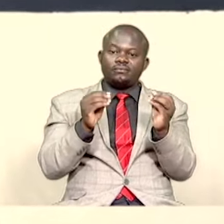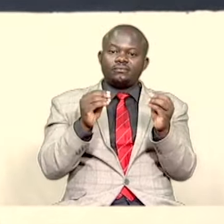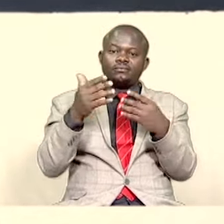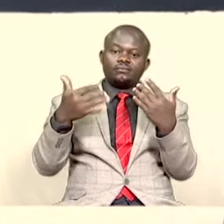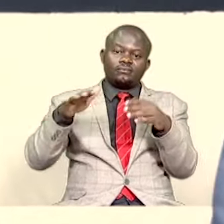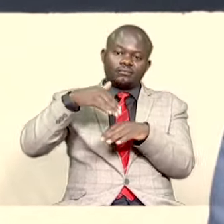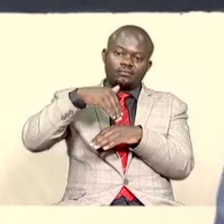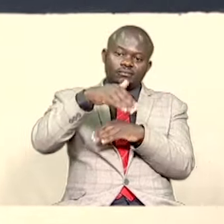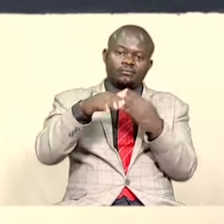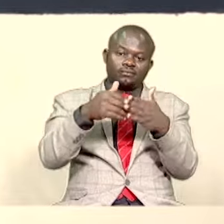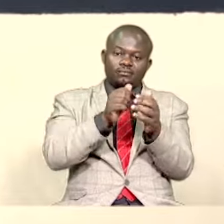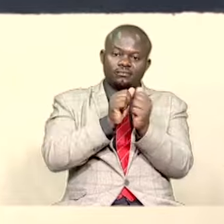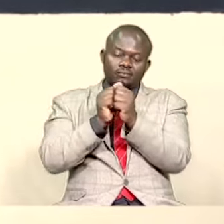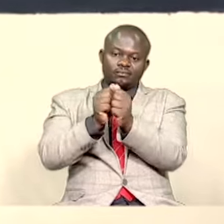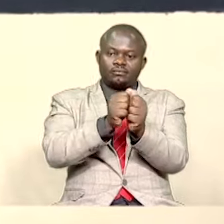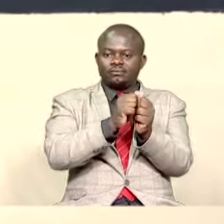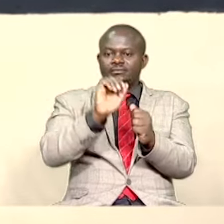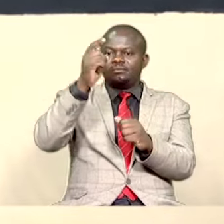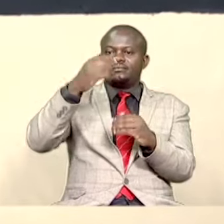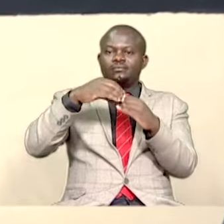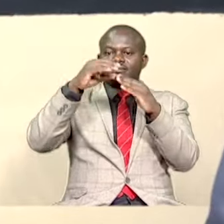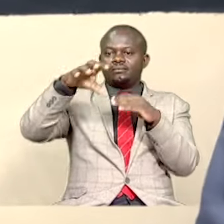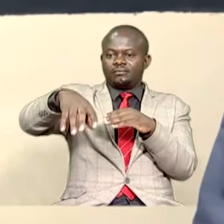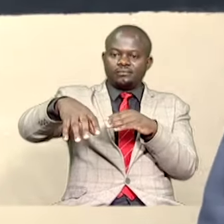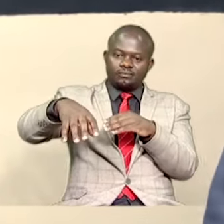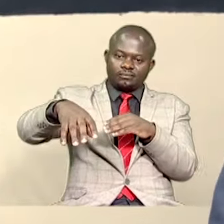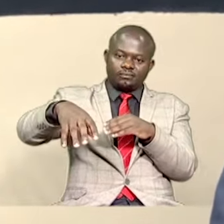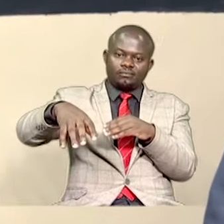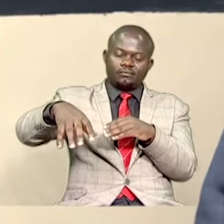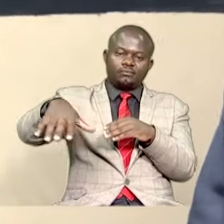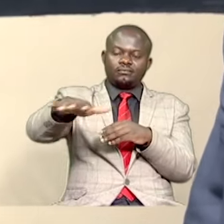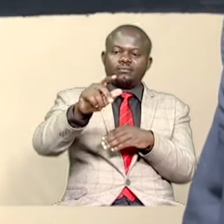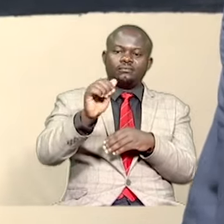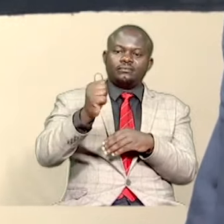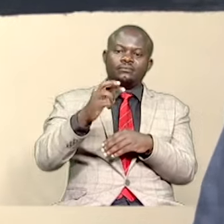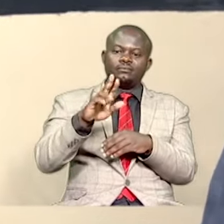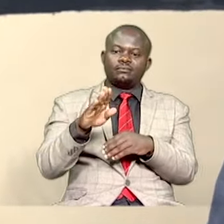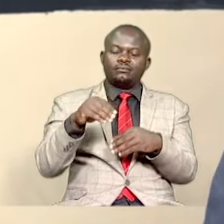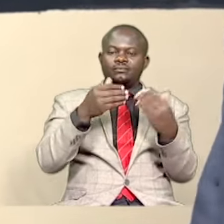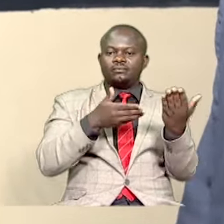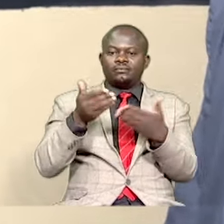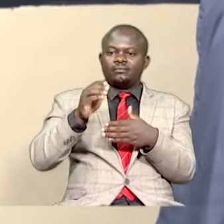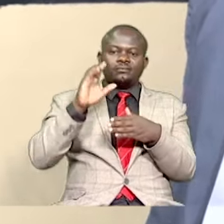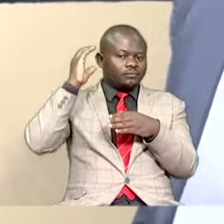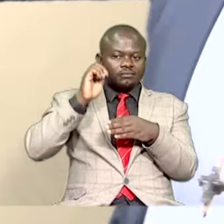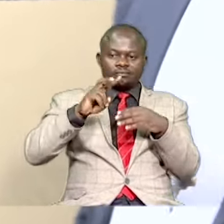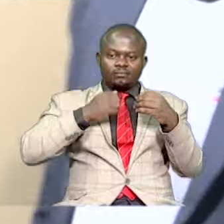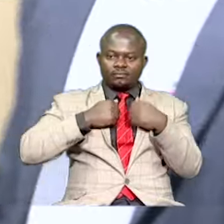kuyohereza. Ndi kumwe n'umwe mu bari bakuriye iyi site yahanga hakakiru. Reka tumuha ikazi mu makuru ya Televiziyo